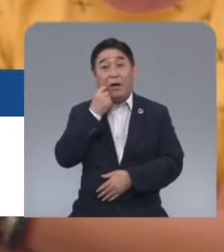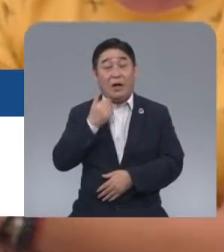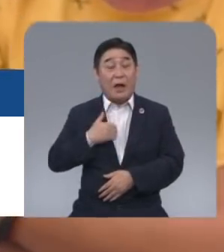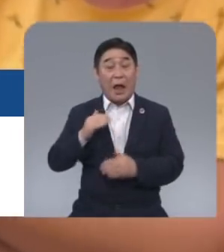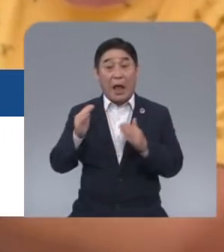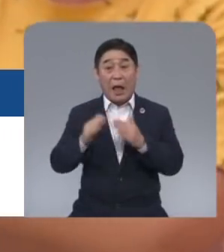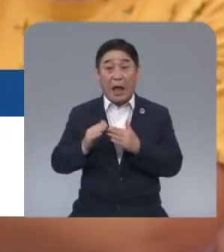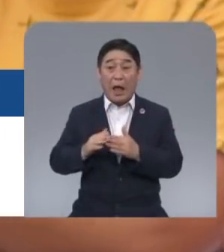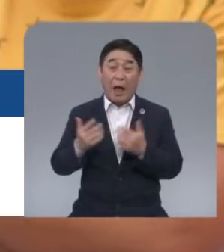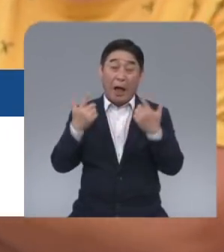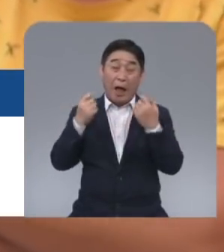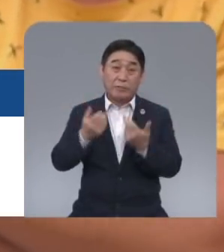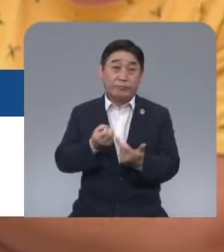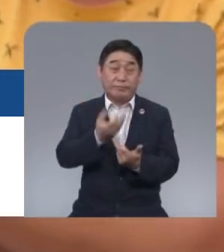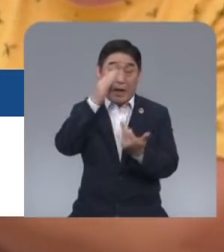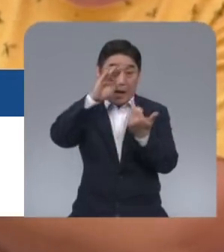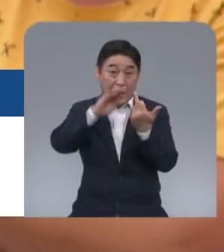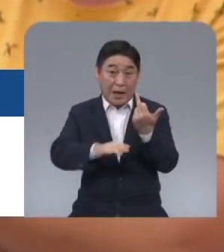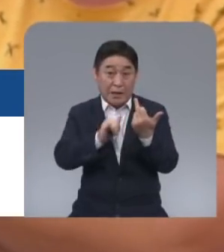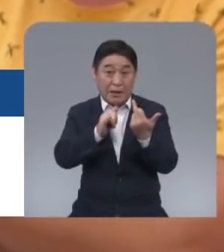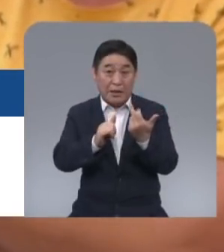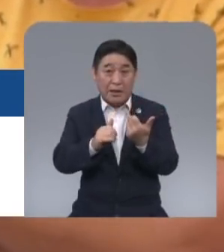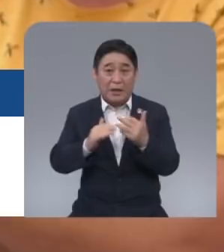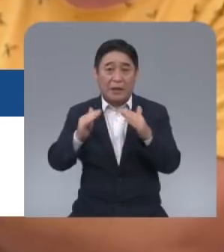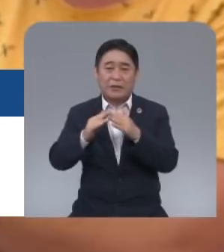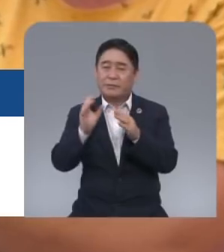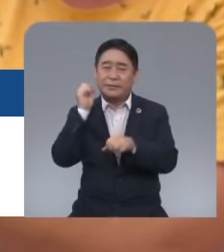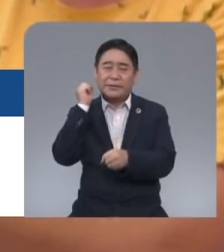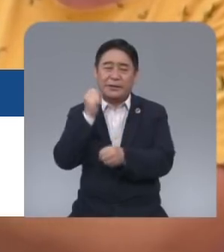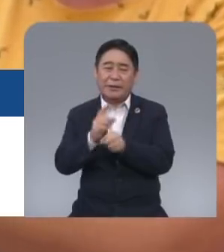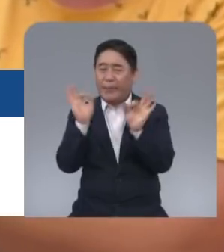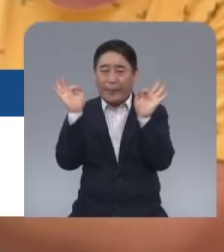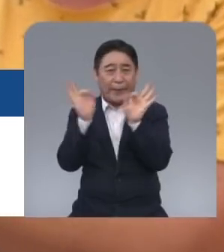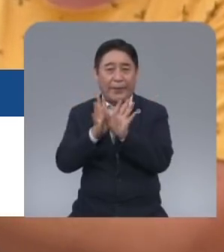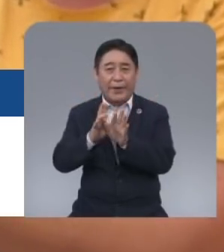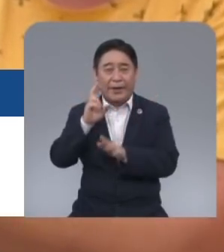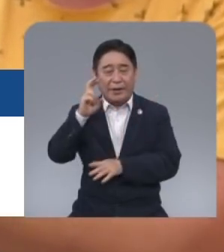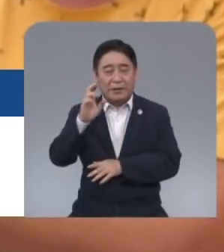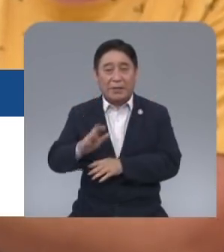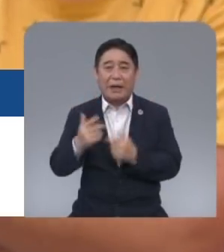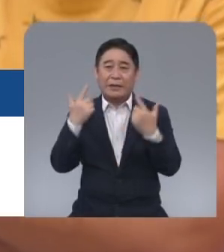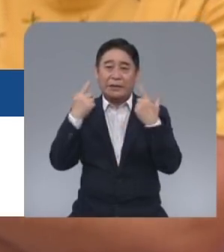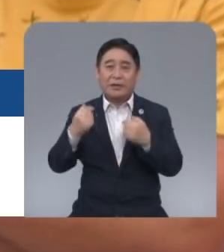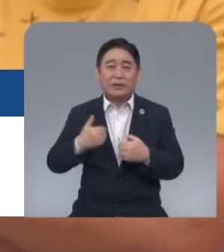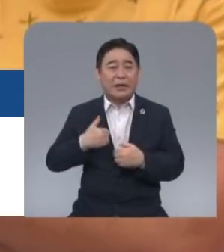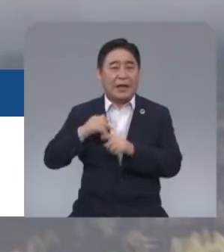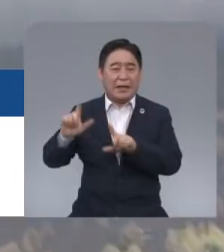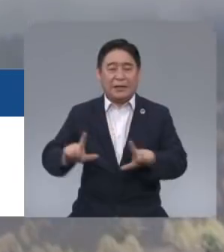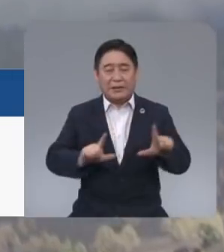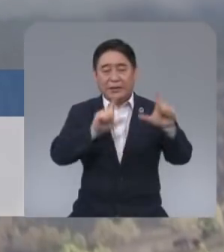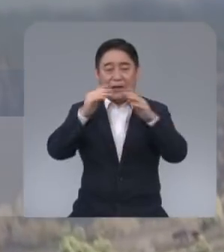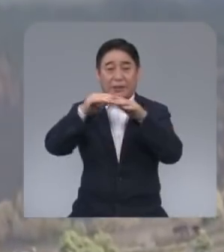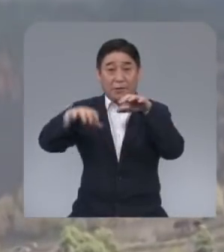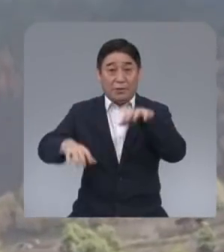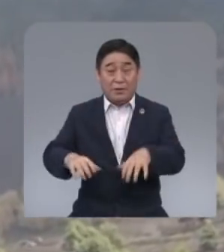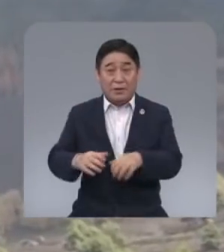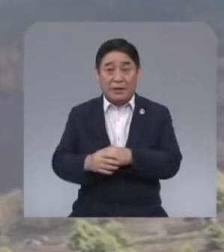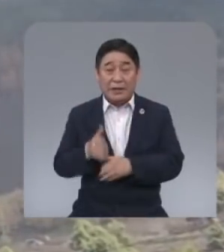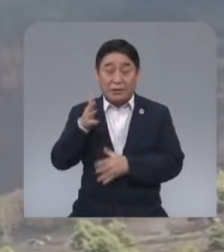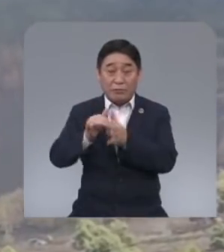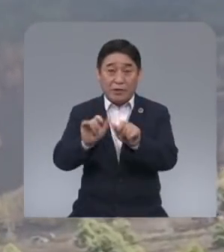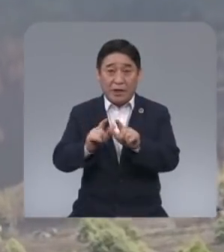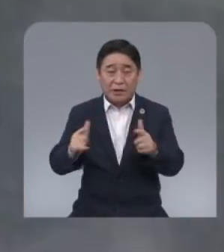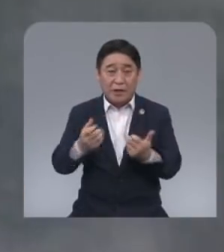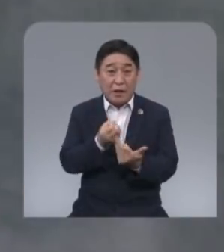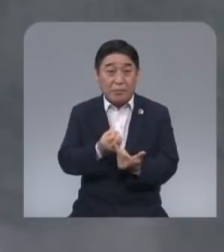ese volcán. Y aunque ya la casa no esté, sigue siendo mi pueblo, mi barrio.